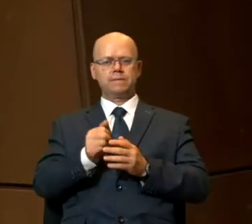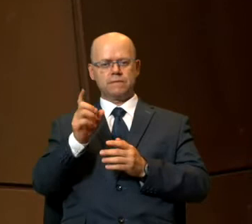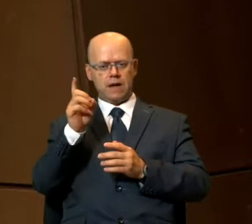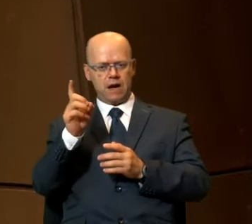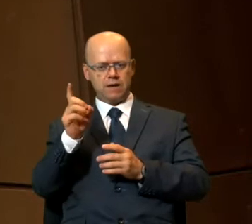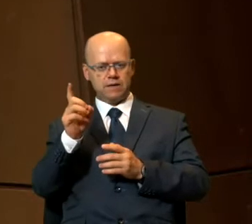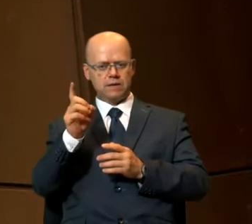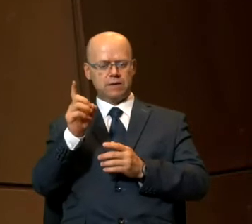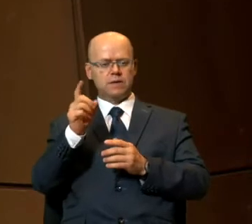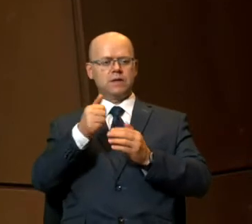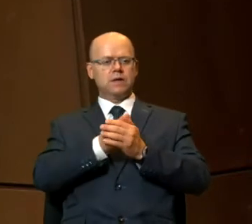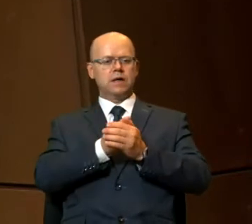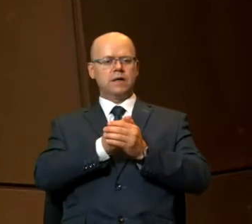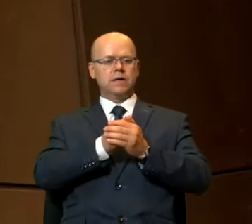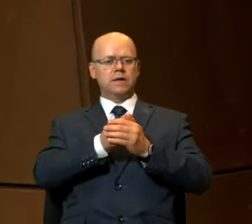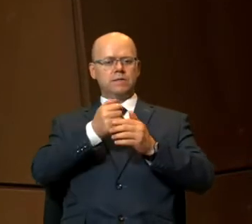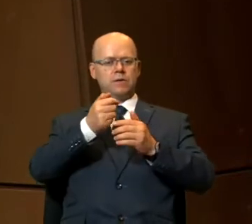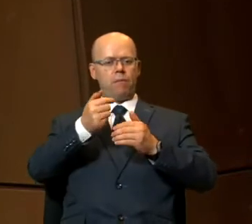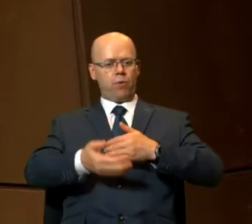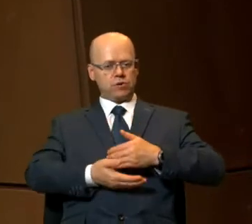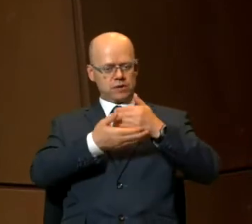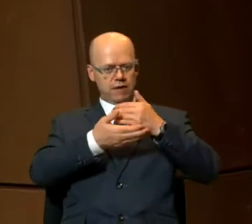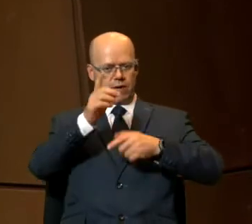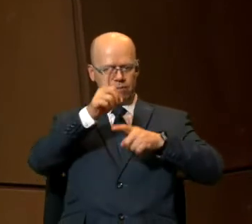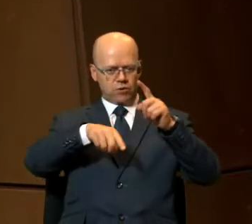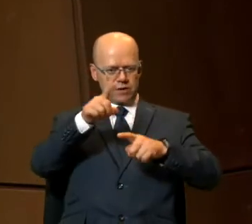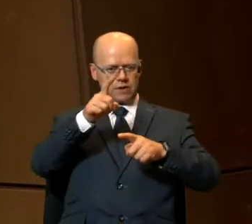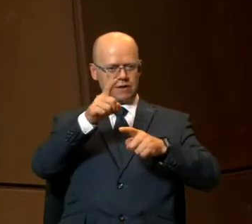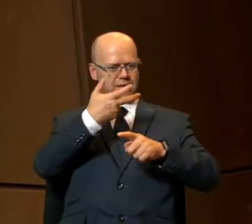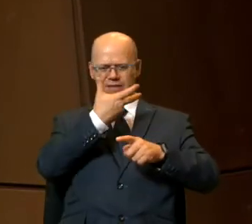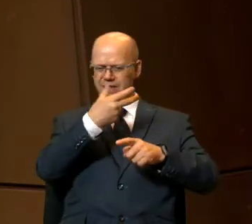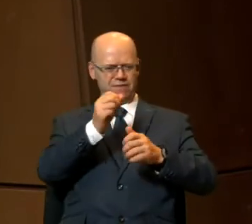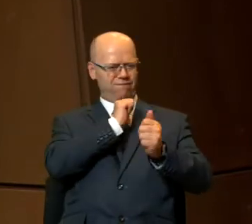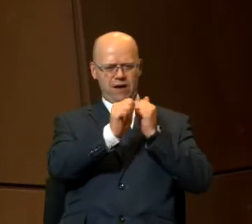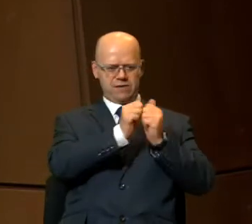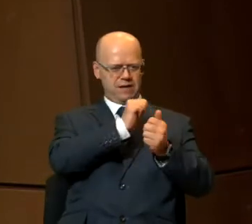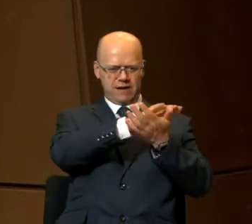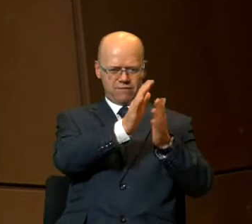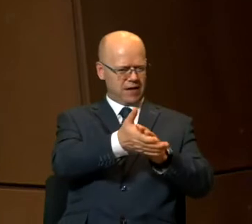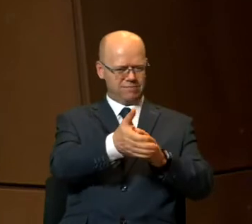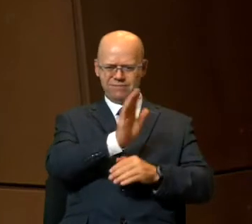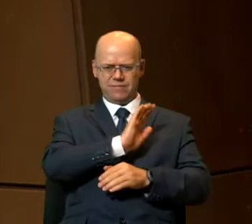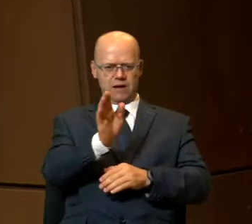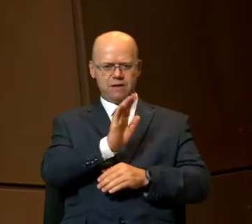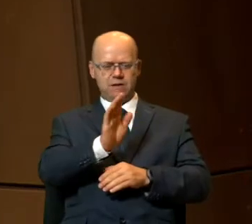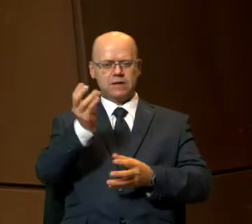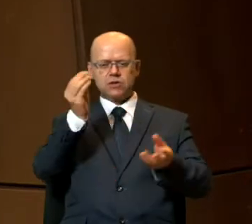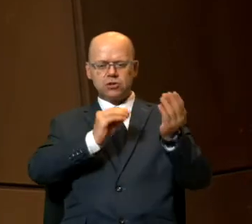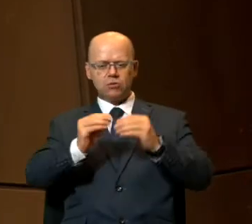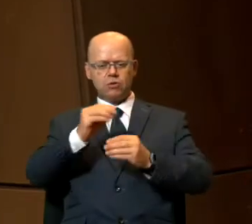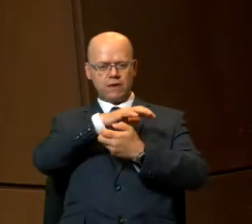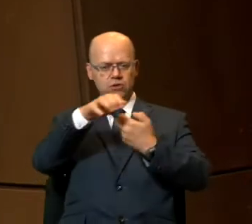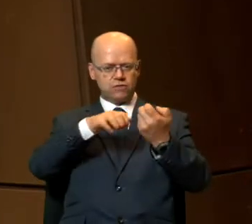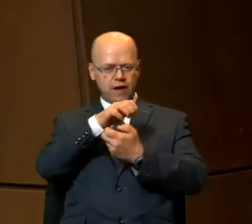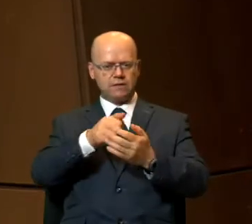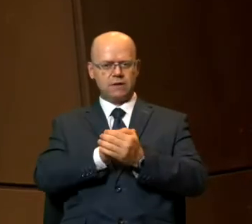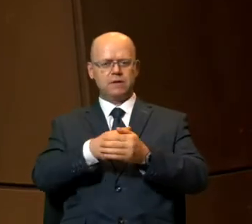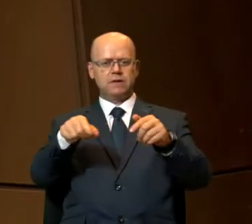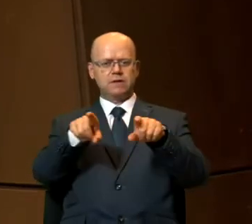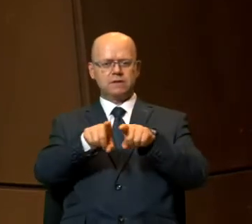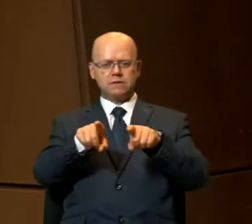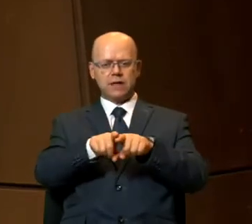nie jest zwalczanie innych, ponieważ esencją polityki jest kształtowanie świata, instytucji politycznych, w tym